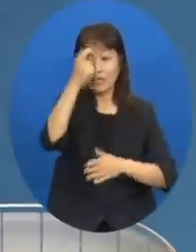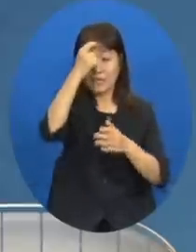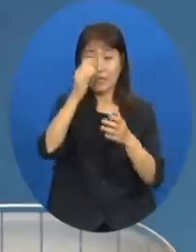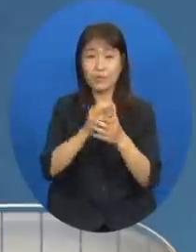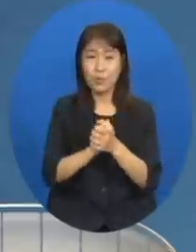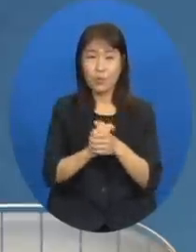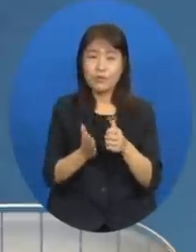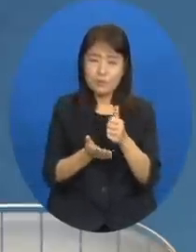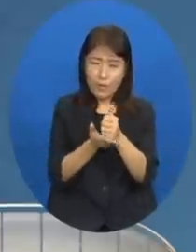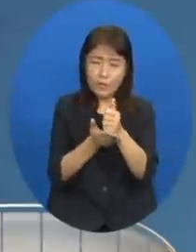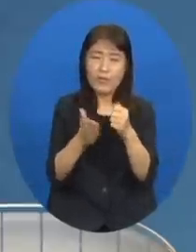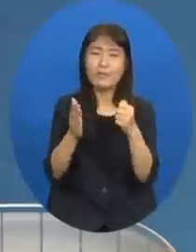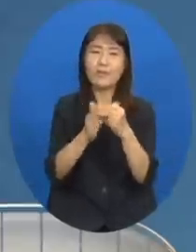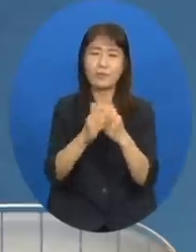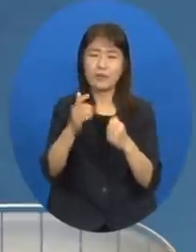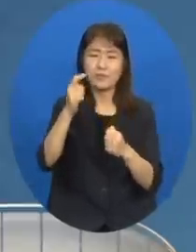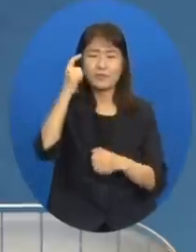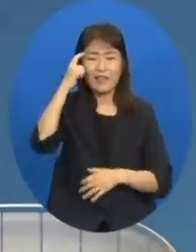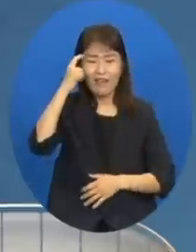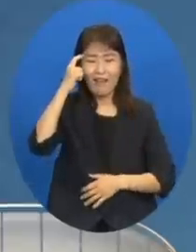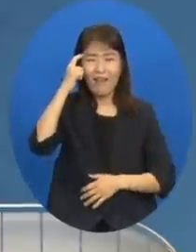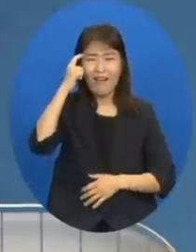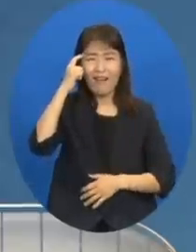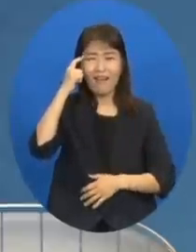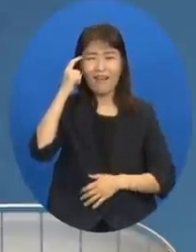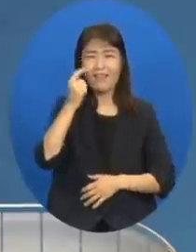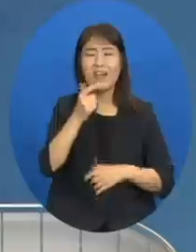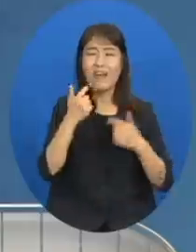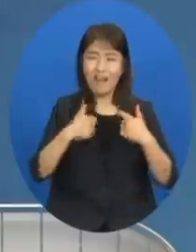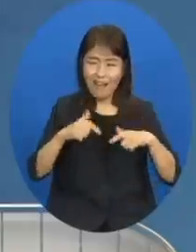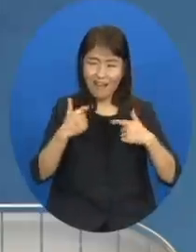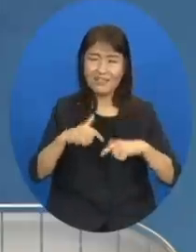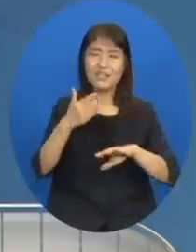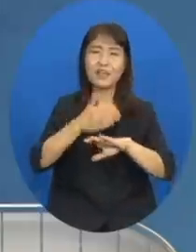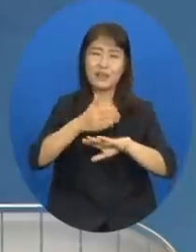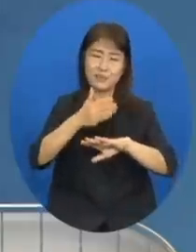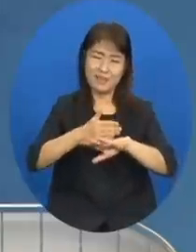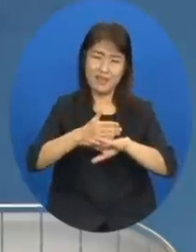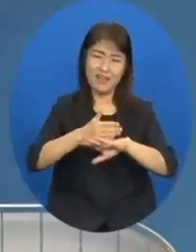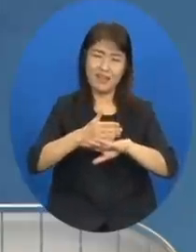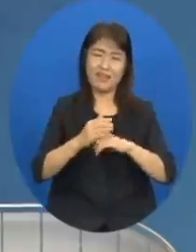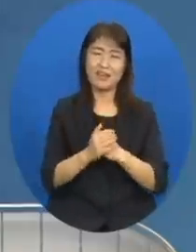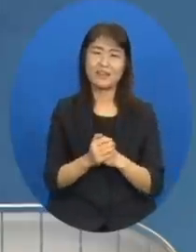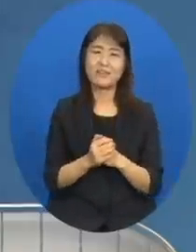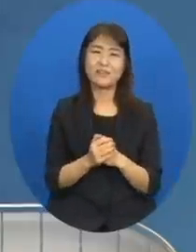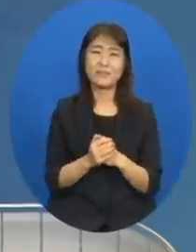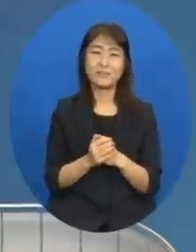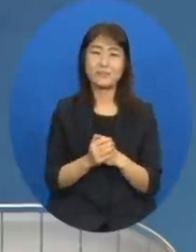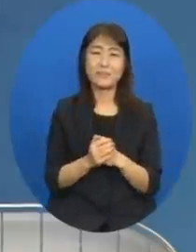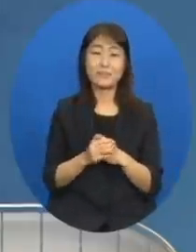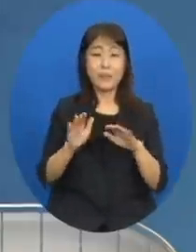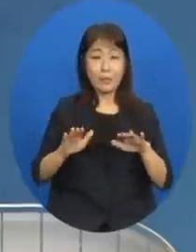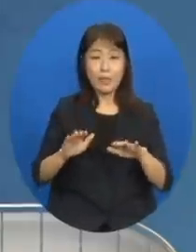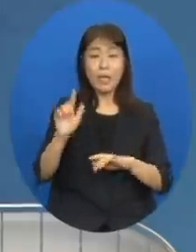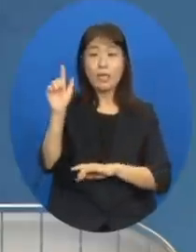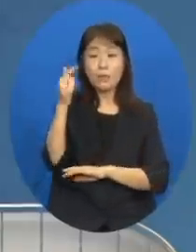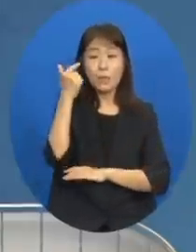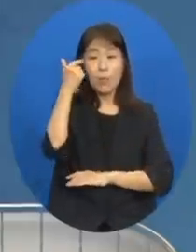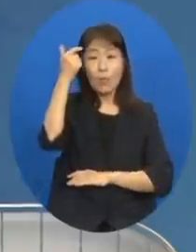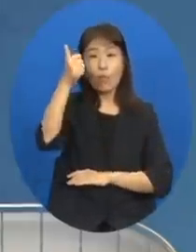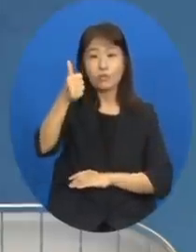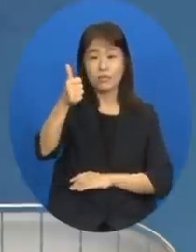섬김 때문이라고 생각이 들어서 늘 감사한 마음을 가지고 있습니다 이번에 김다희